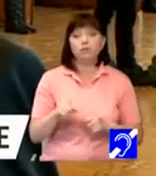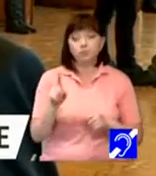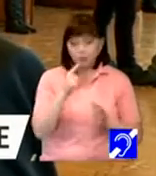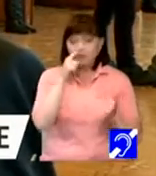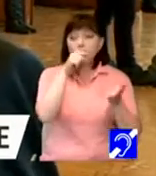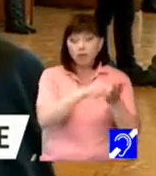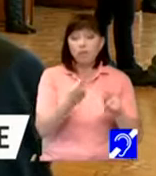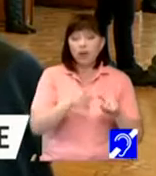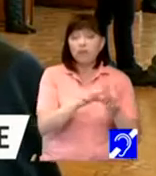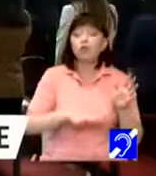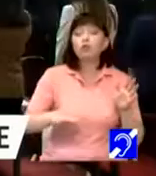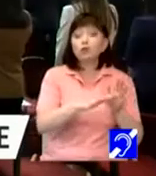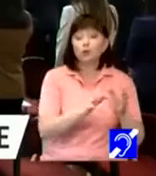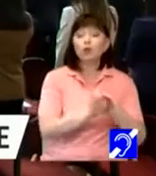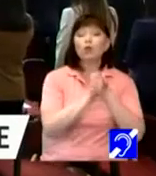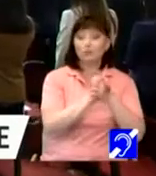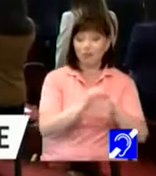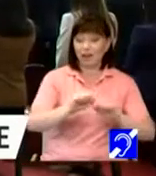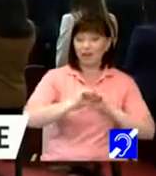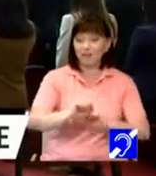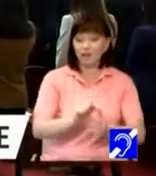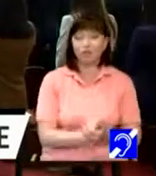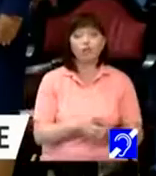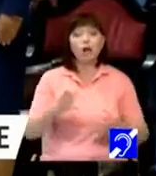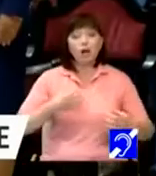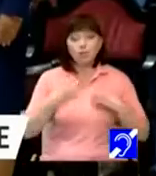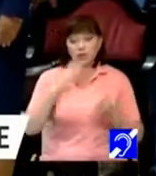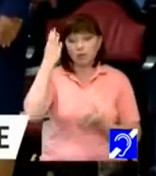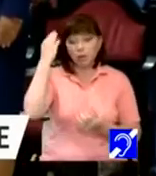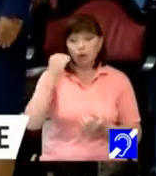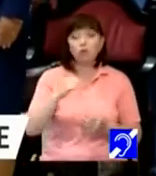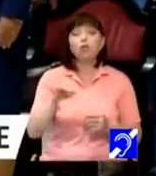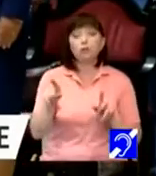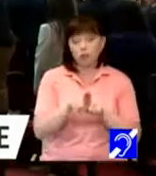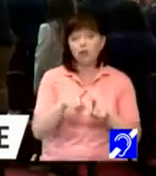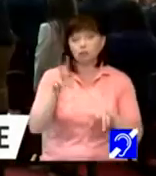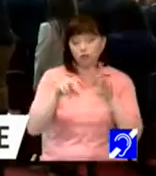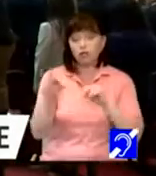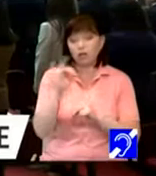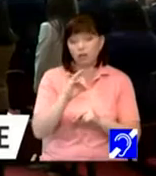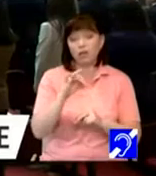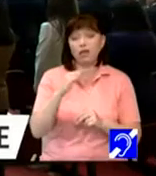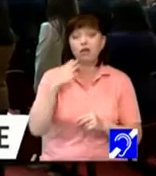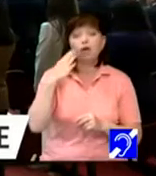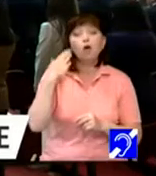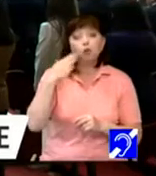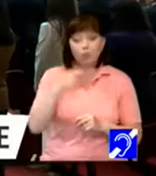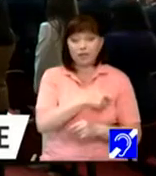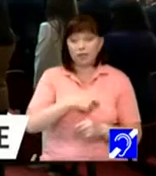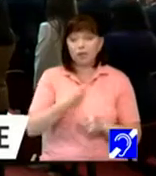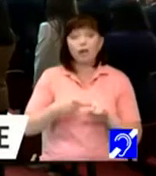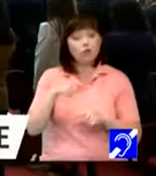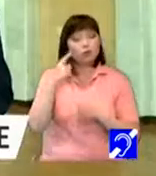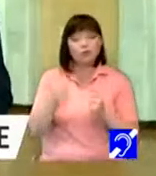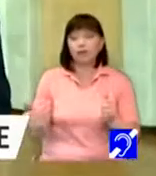acest teritoriu al păcii ca noi. Îngrijorările de la Chișinău sunt împărtășite și de oficialii de la București, care sunt aproape de